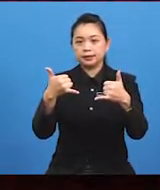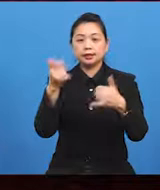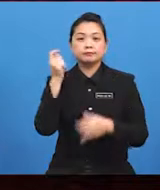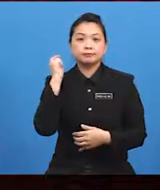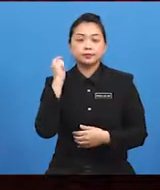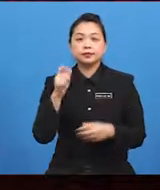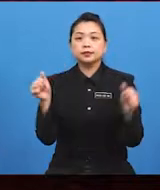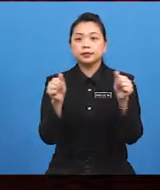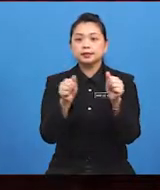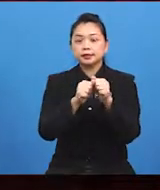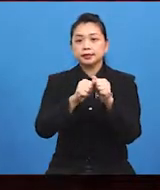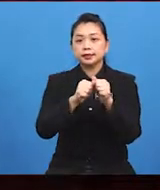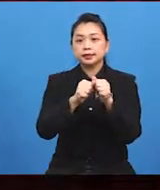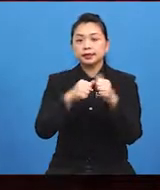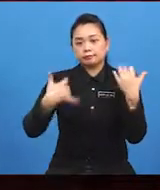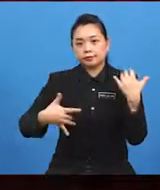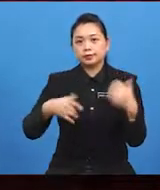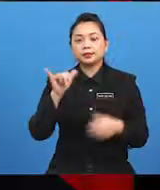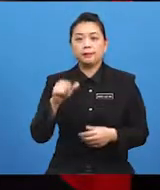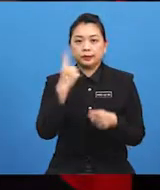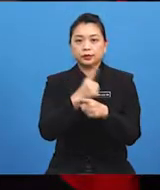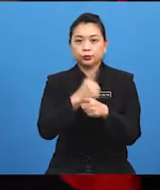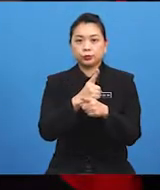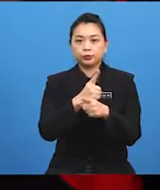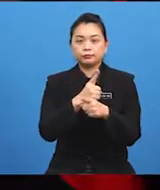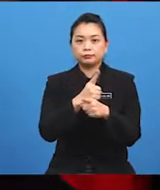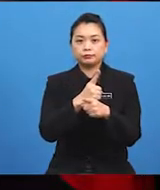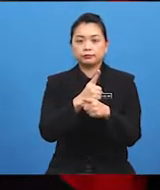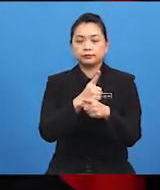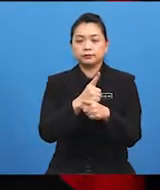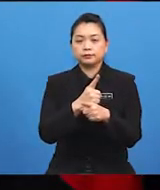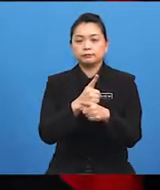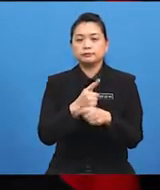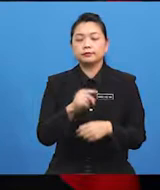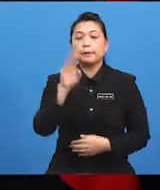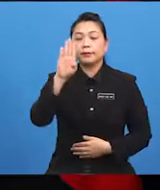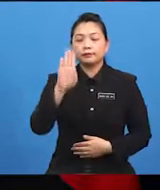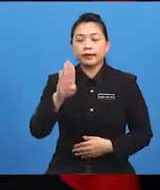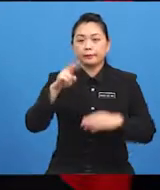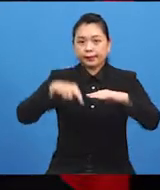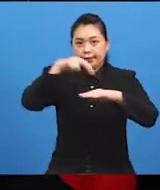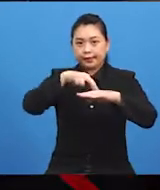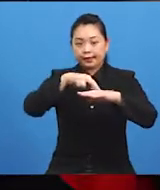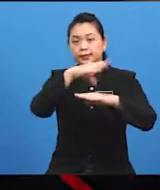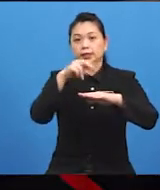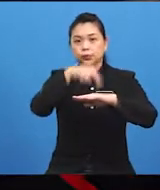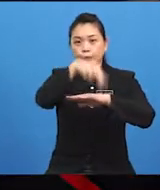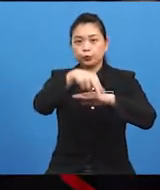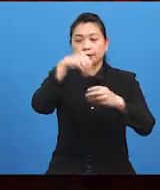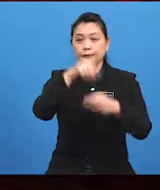ini dengan pitch dan penjarian yang betul. Arpeggio B flat major menaik dan menurun dalam satu